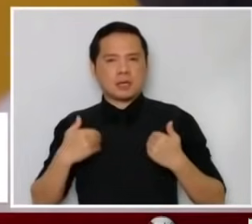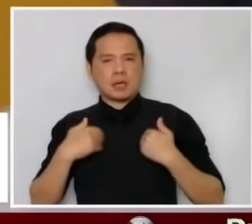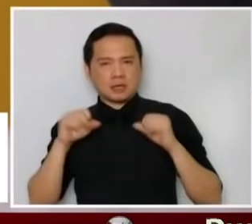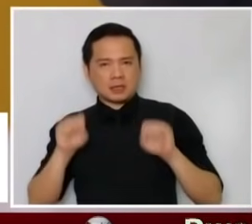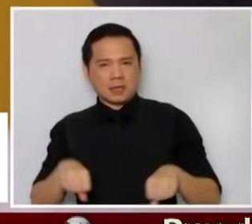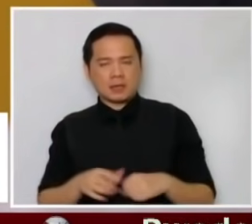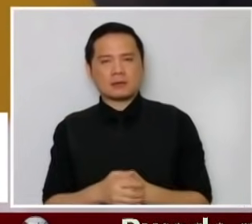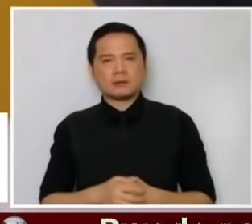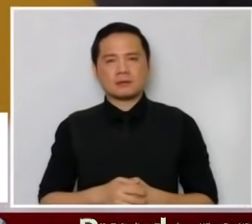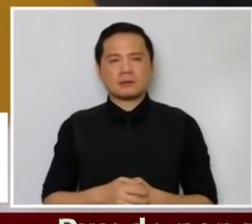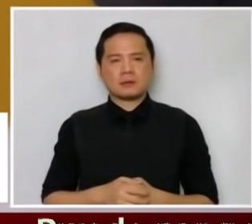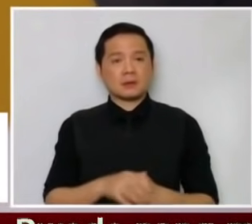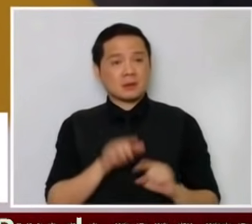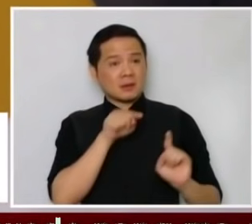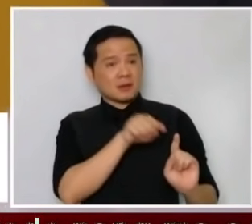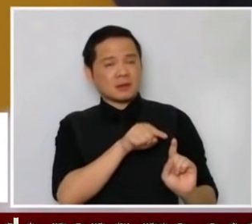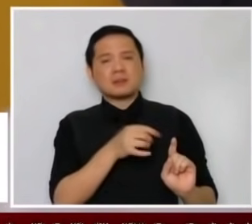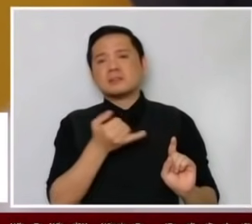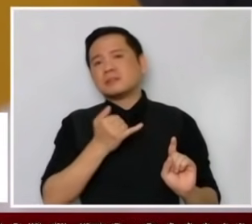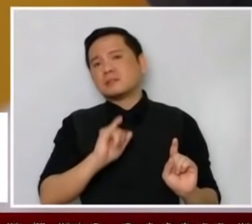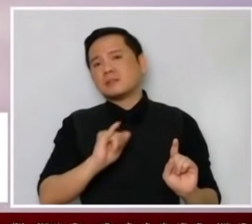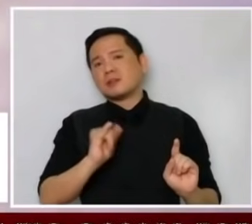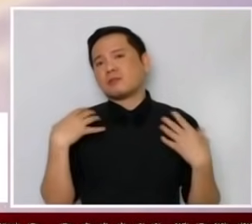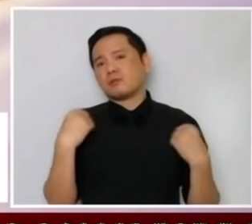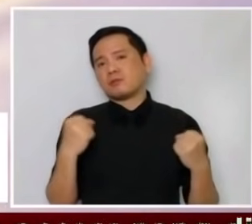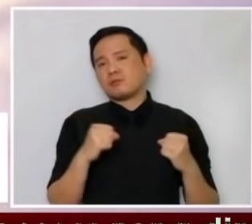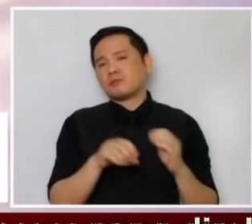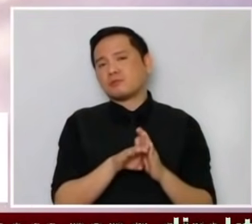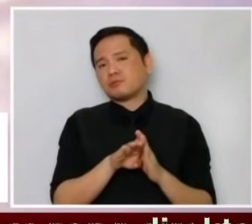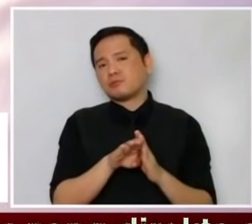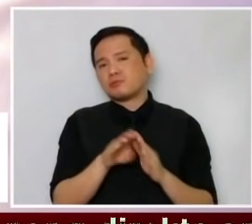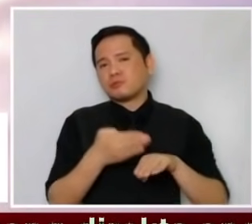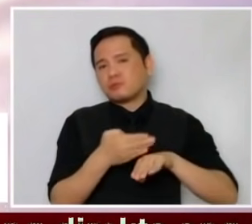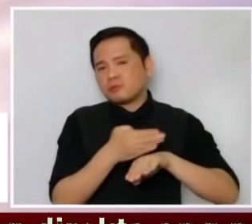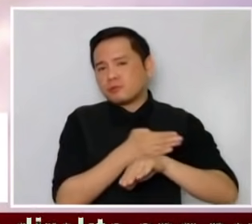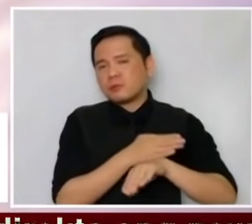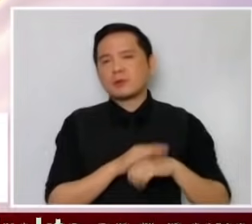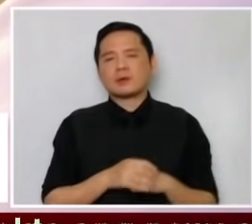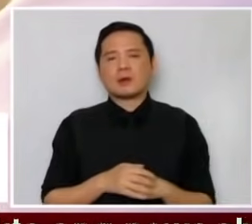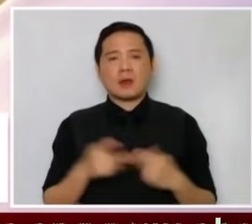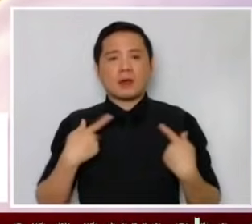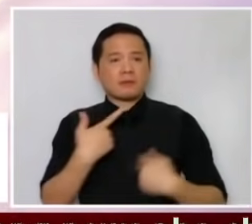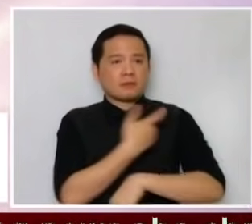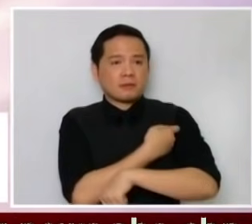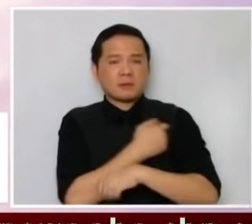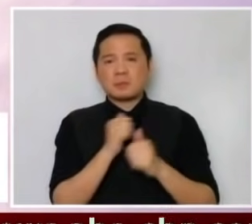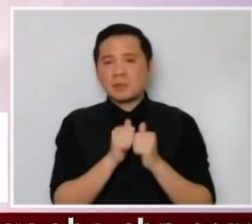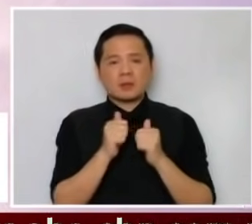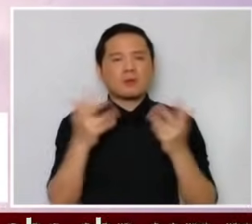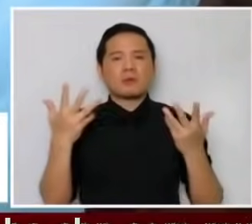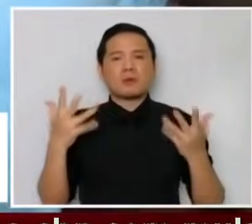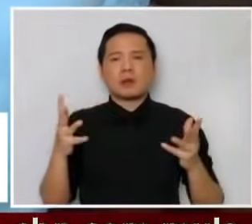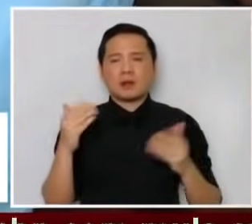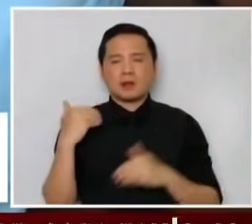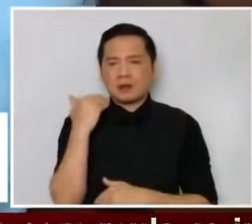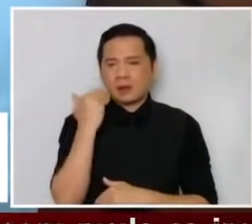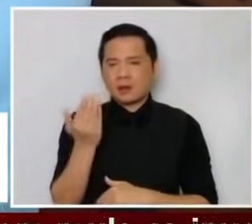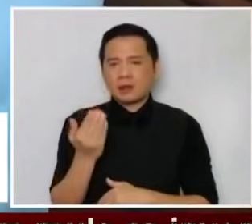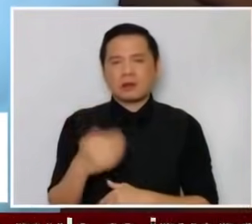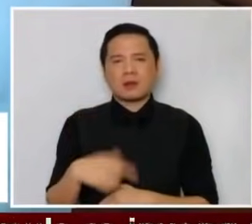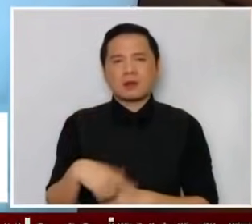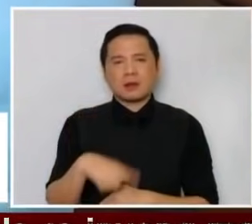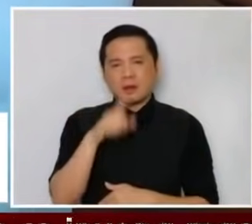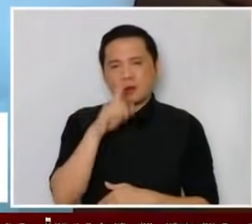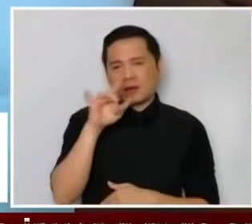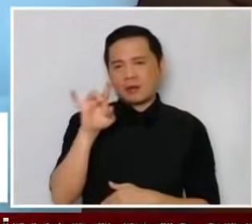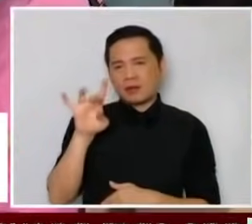mga yan, gumagaling kasi sila, no? Lalo na vaccinated naman, tas mananakas sila. Walang namamatay dito sa 18 to 39 age group ng